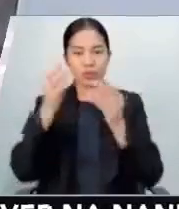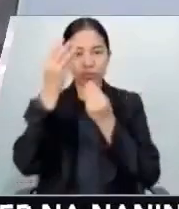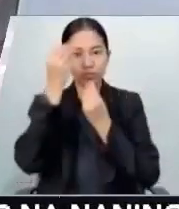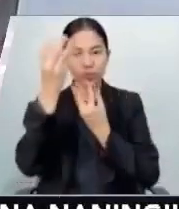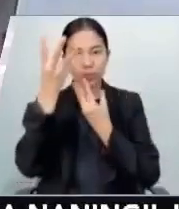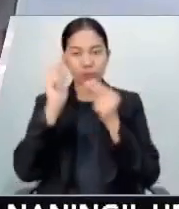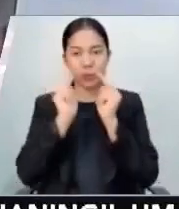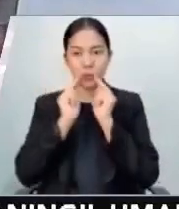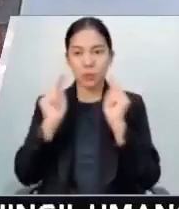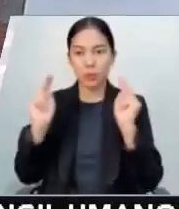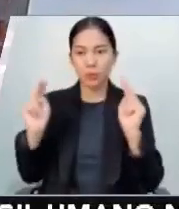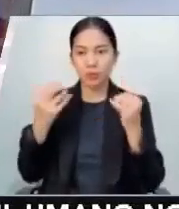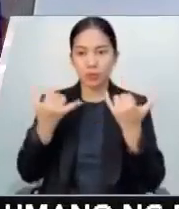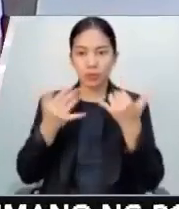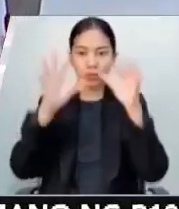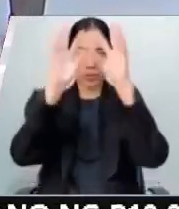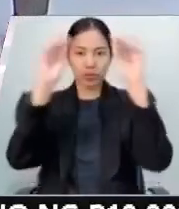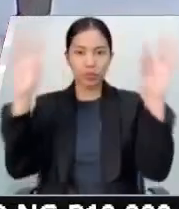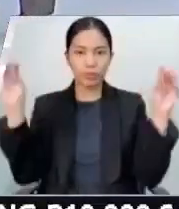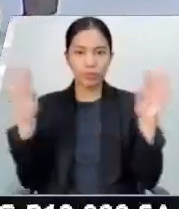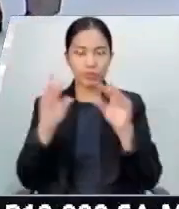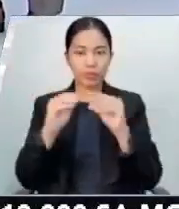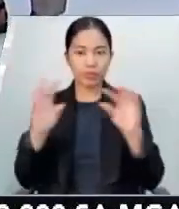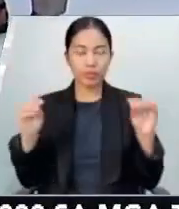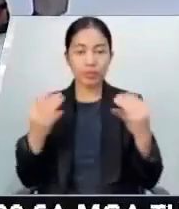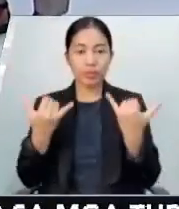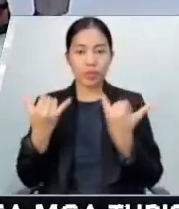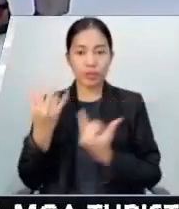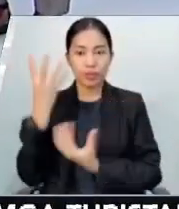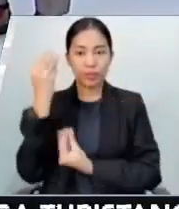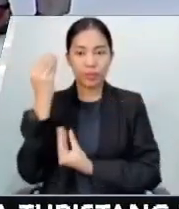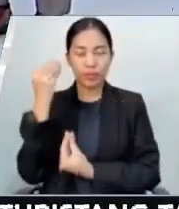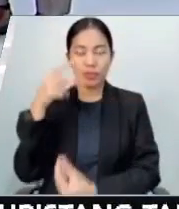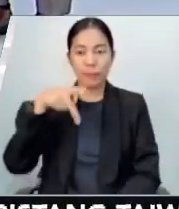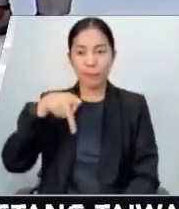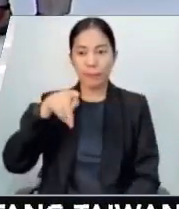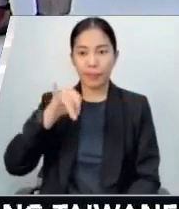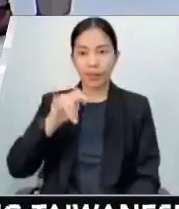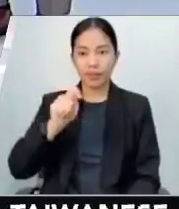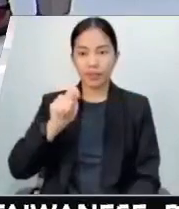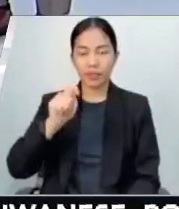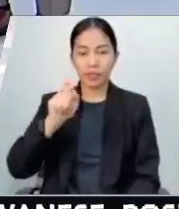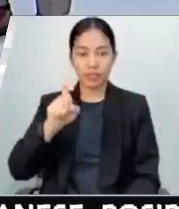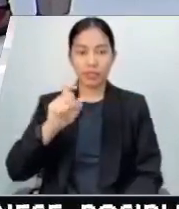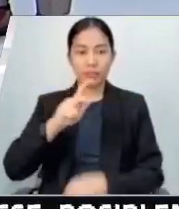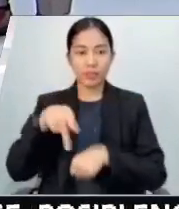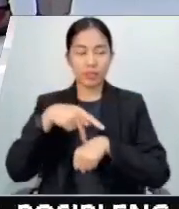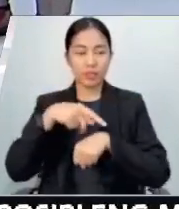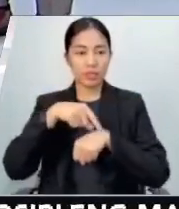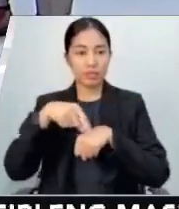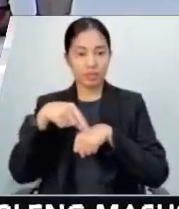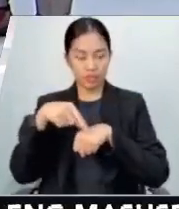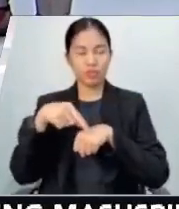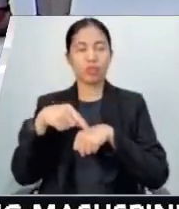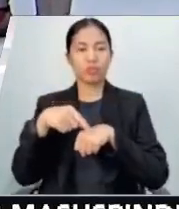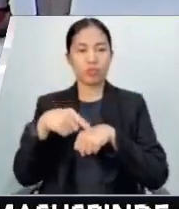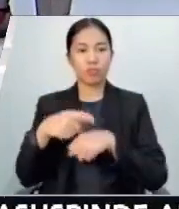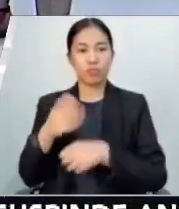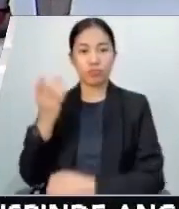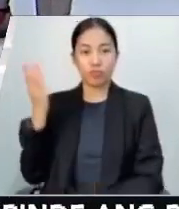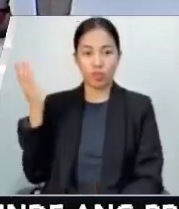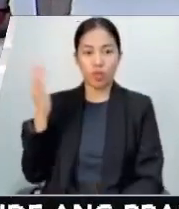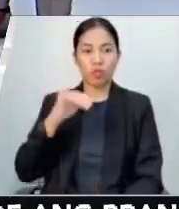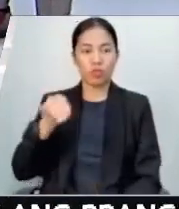ng latest sa Paranaque Integrated Terminal Exchange si Joseph Morong. May update din po tayo mula kay Oscar Oida sa Manila